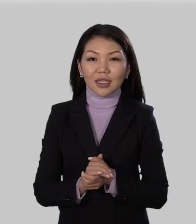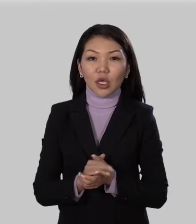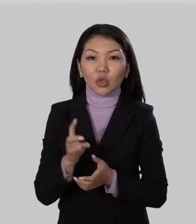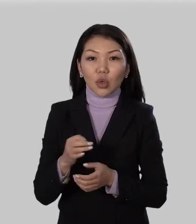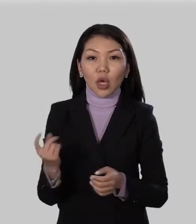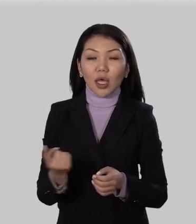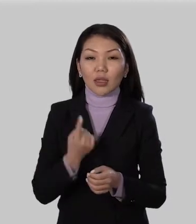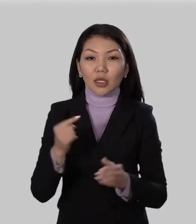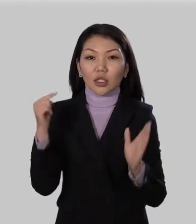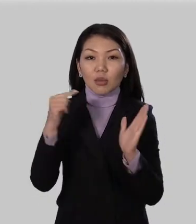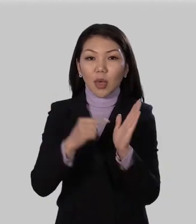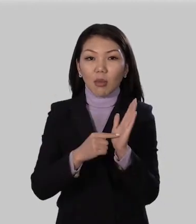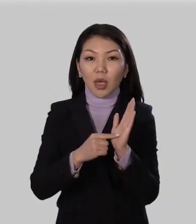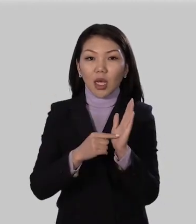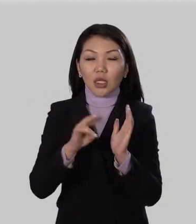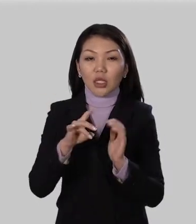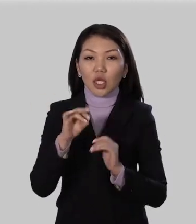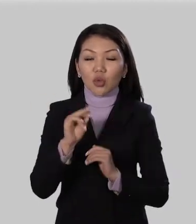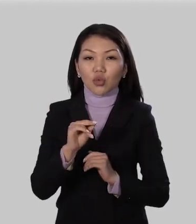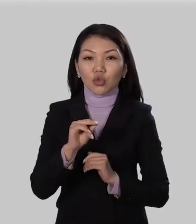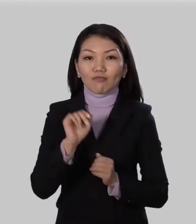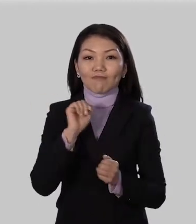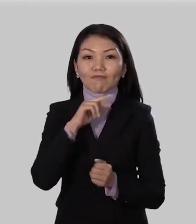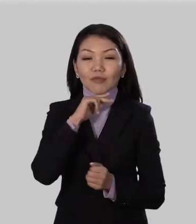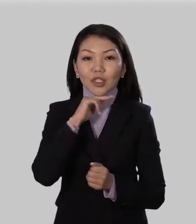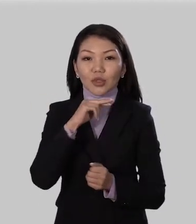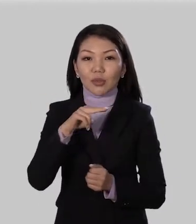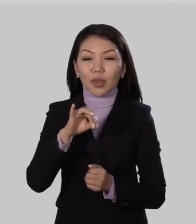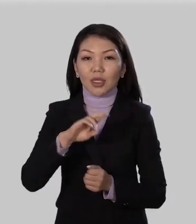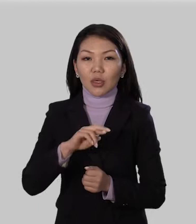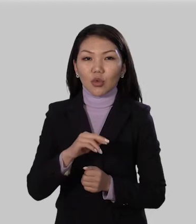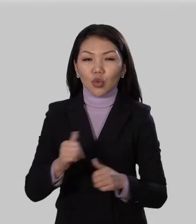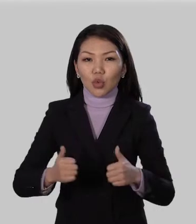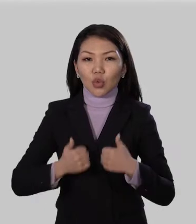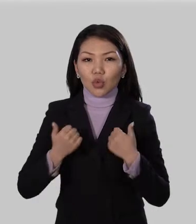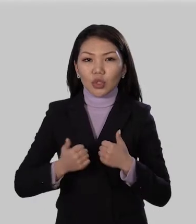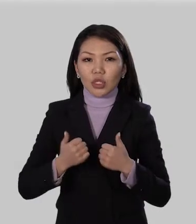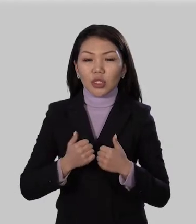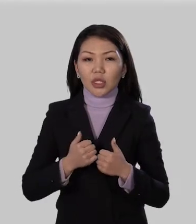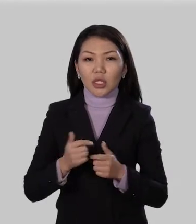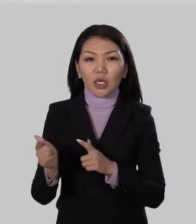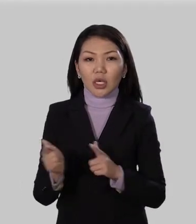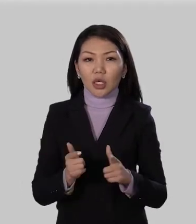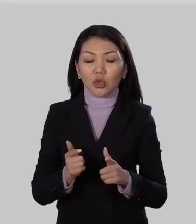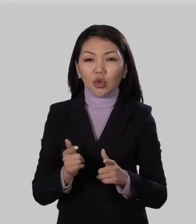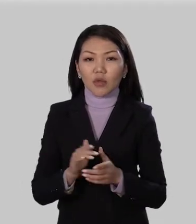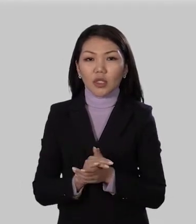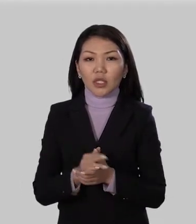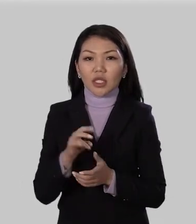в это царство попал неуч Петя. Он усиленно готовился к диктанту, да и заснул.